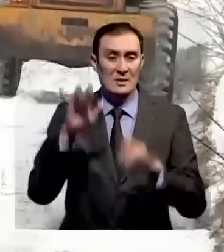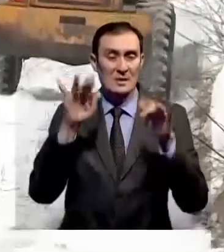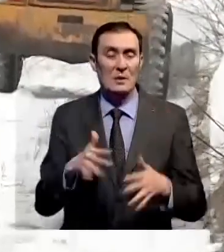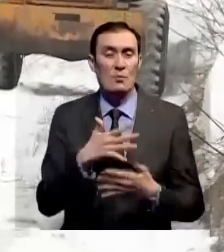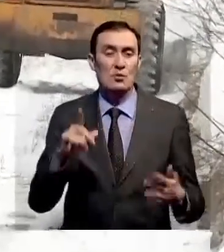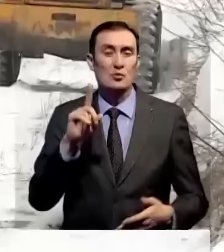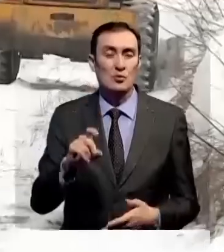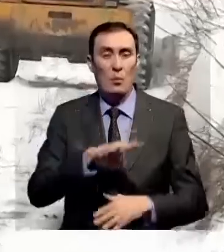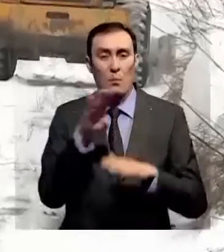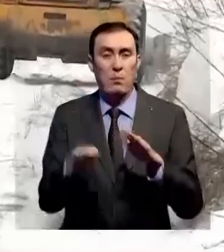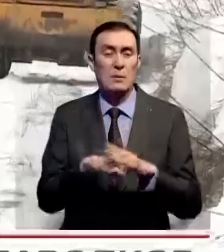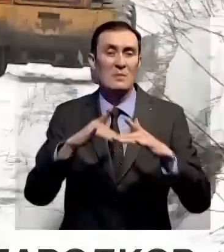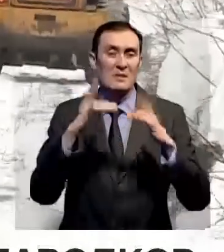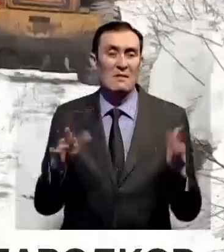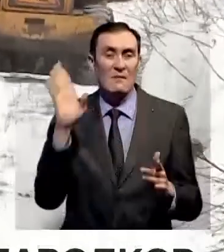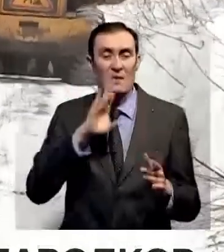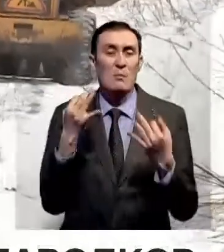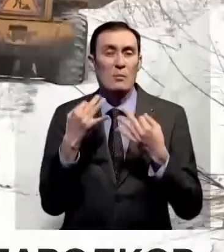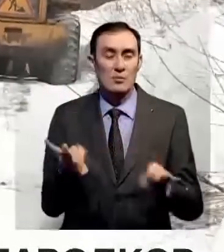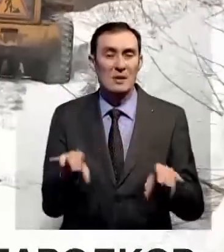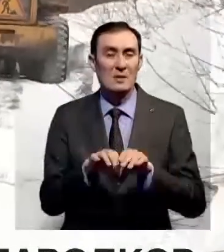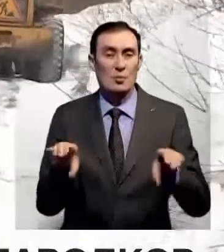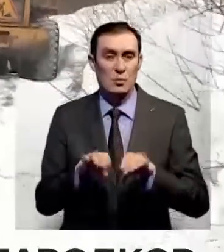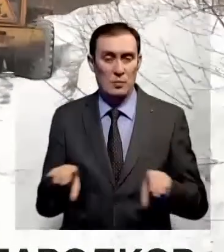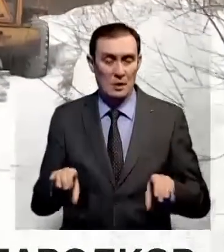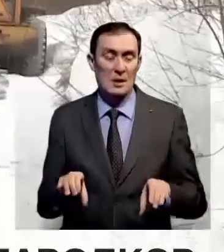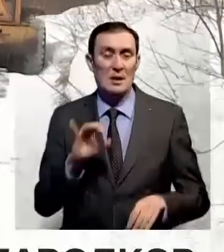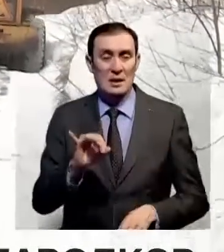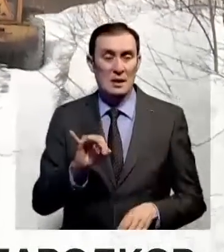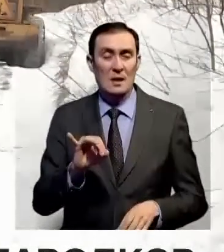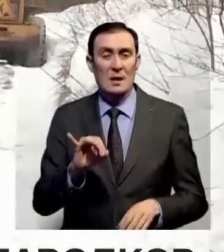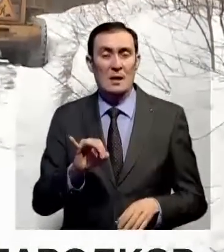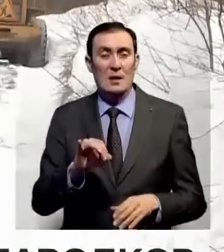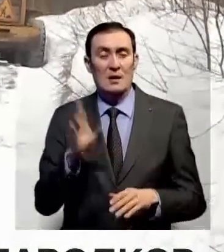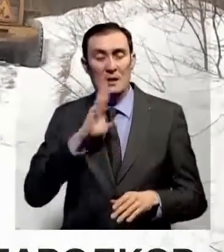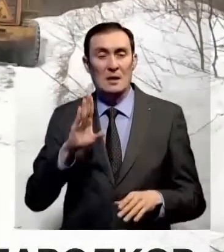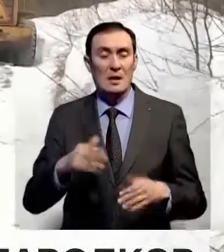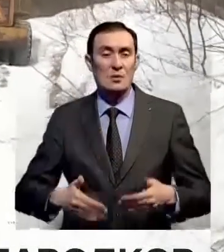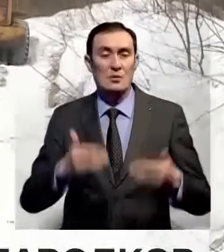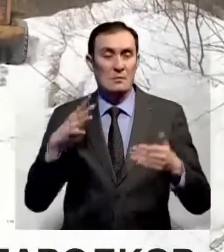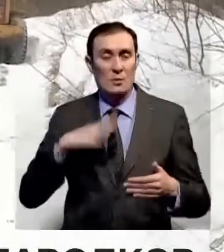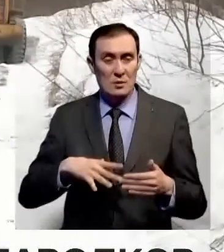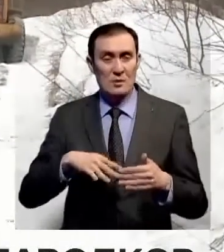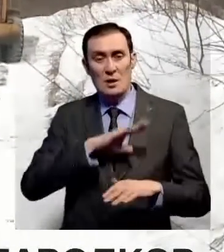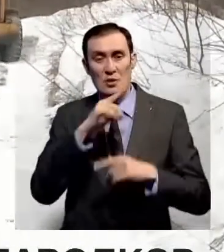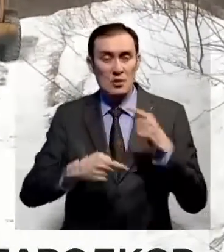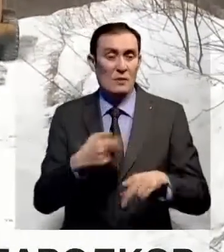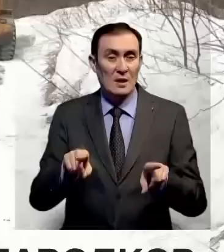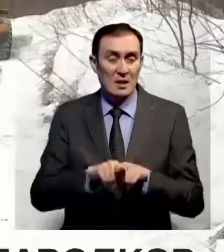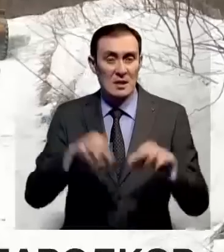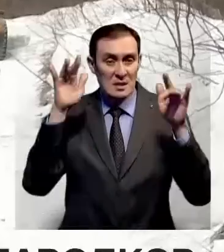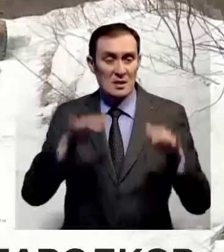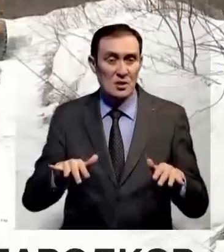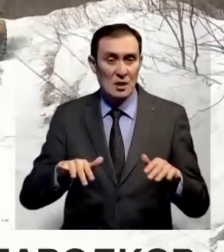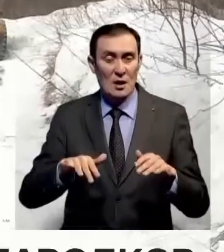100 подмостовых водопропускных систем. И пробираться к гидросооружениям приходится через вот такие